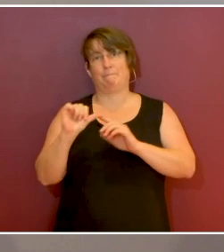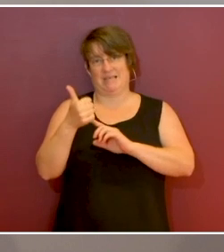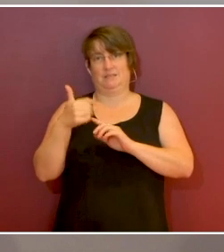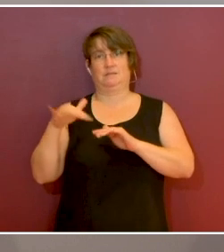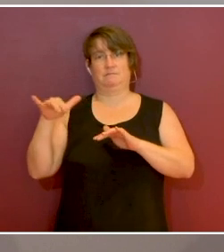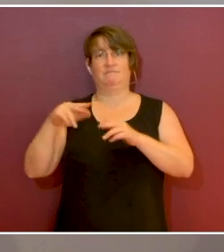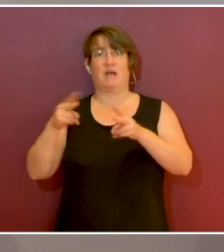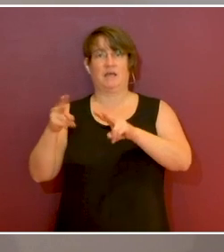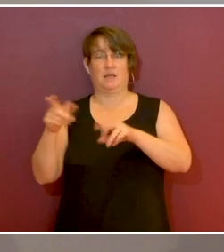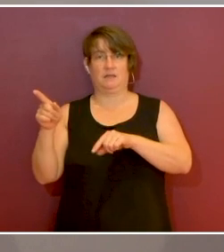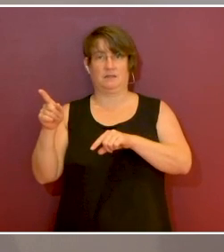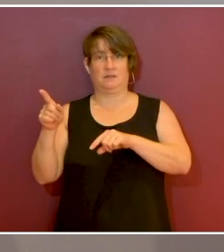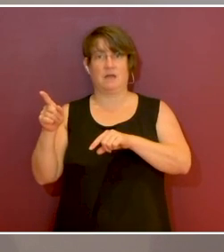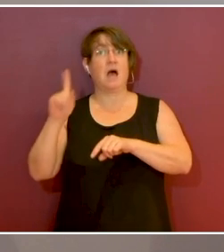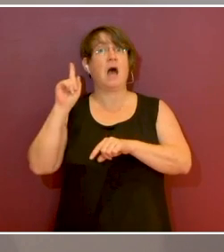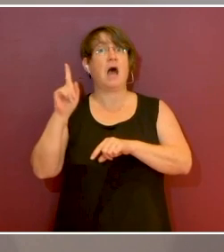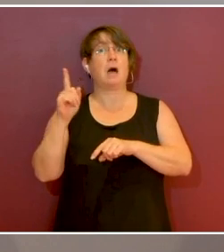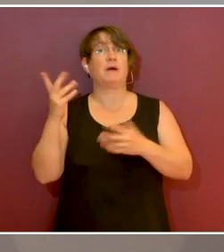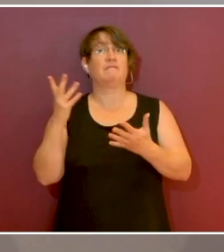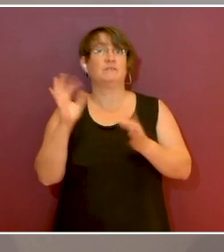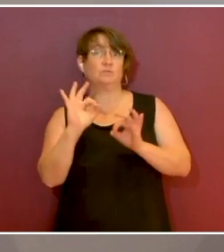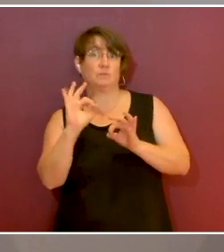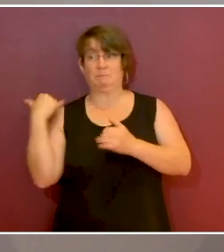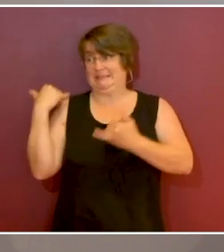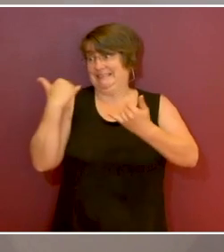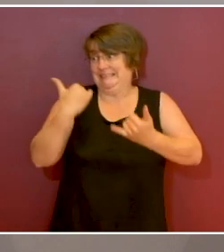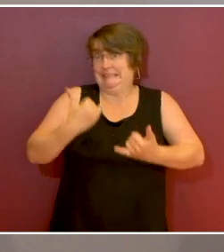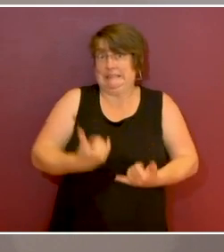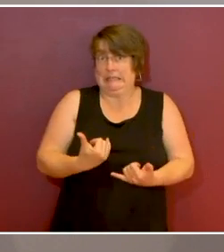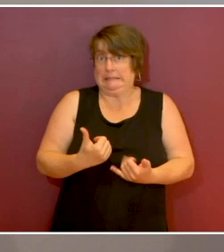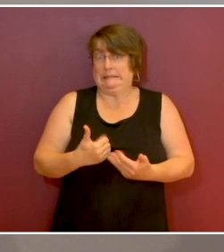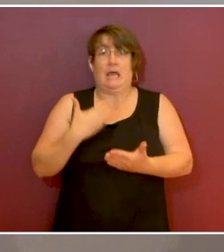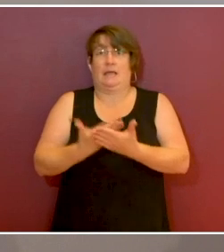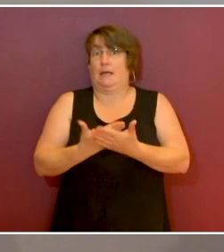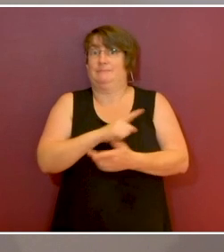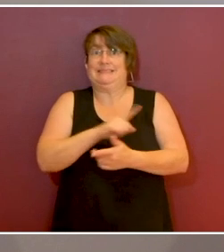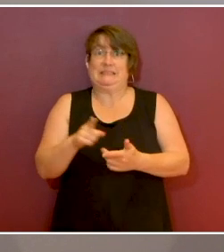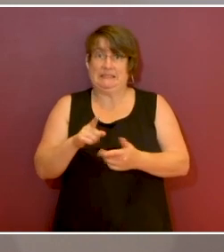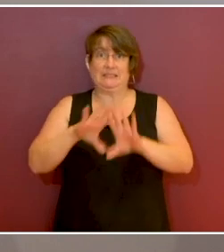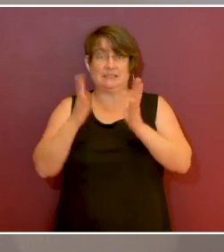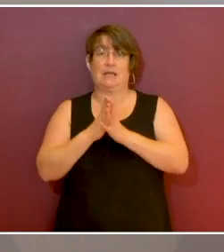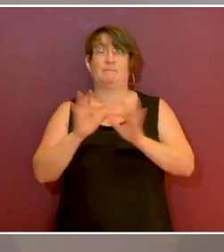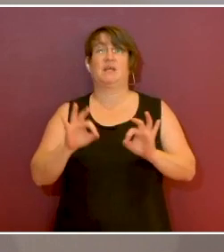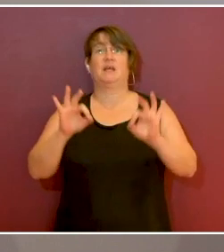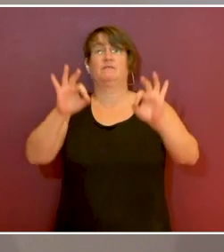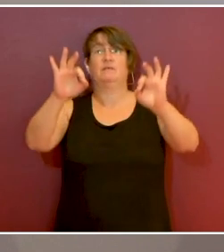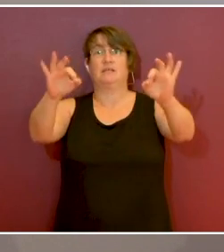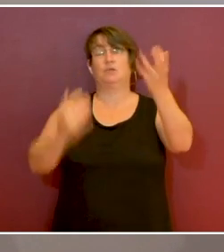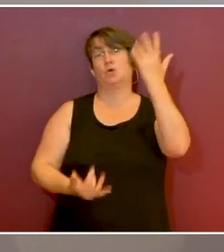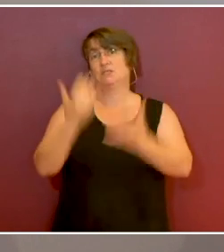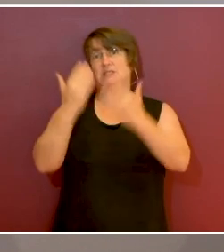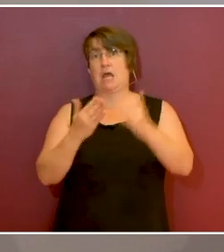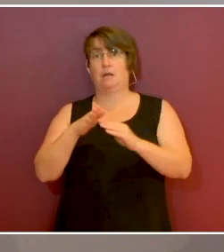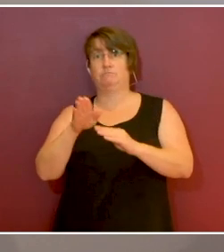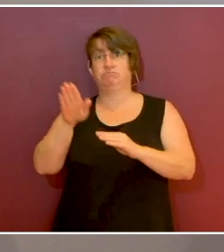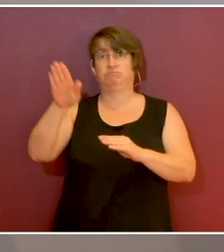jedenfalls bisher nicht dazu, dass die Infektionszahlen steigen, und vor allem führt es nicht dazu, dass wir schwere